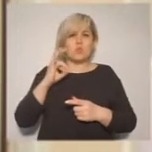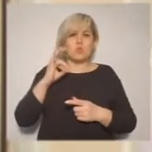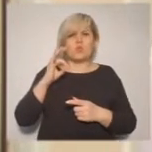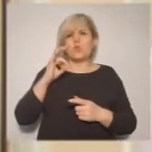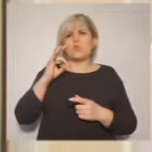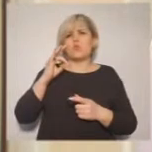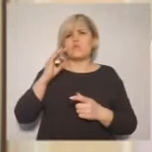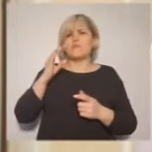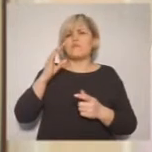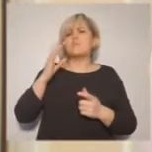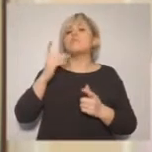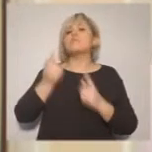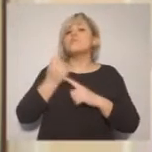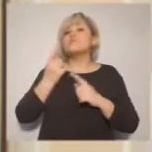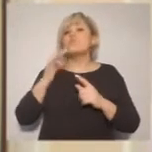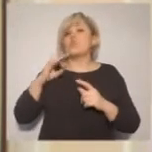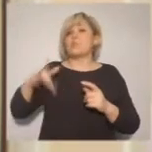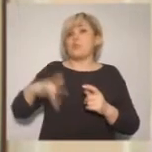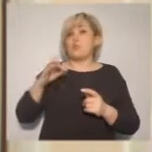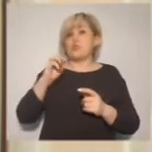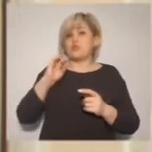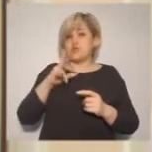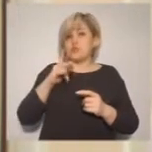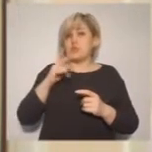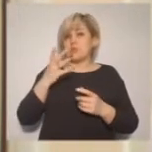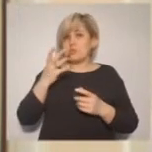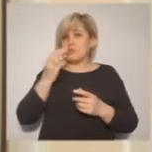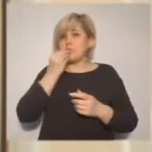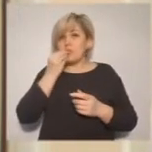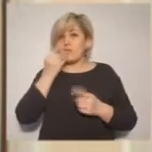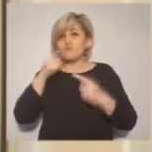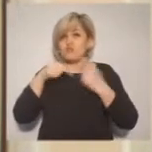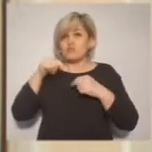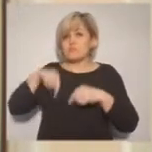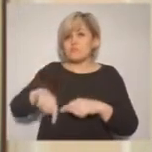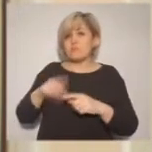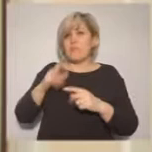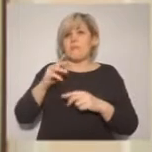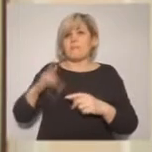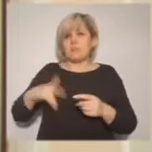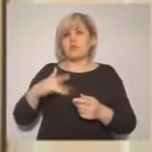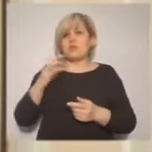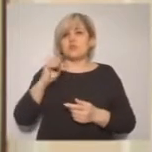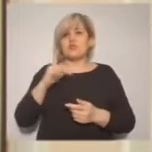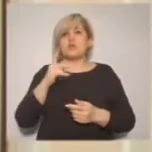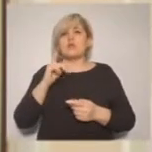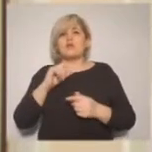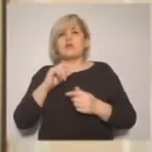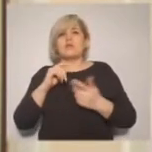в печени. И пытаемся им помочь в этом направлении. Либо же это запущенные формы